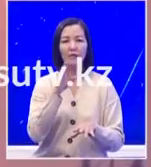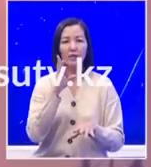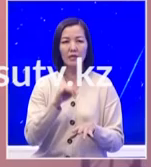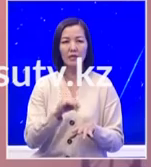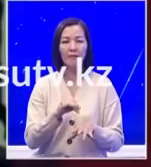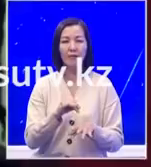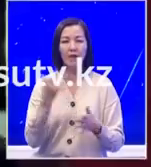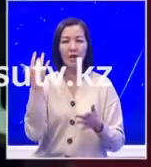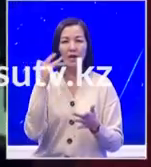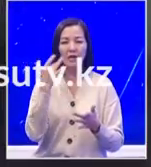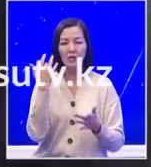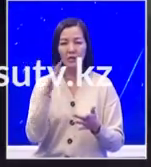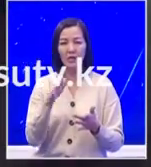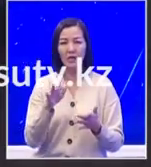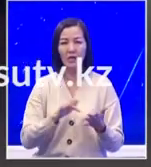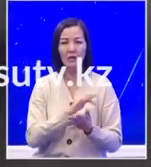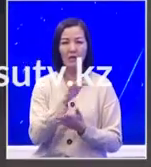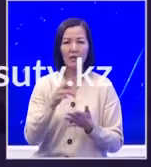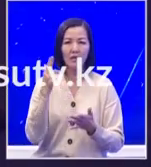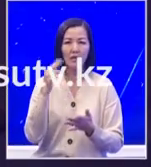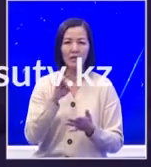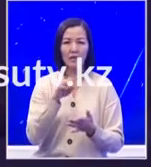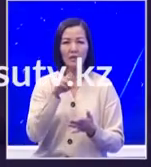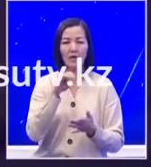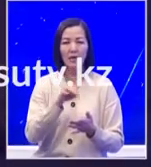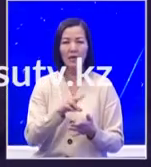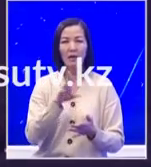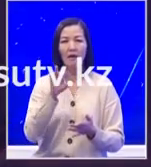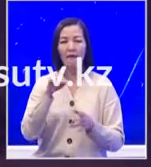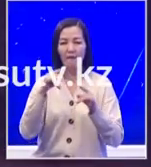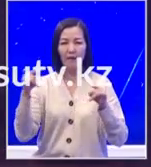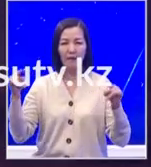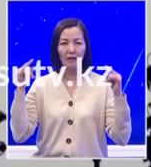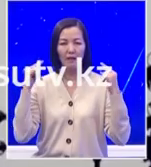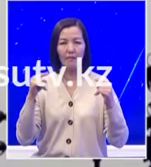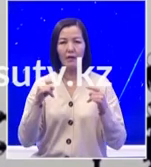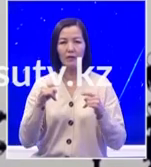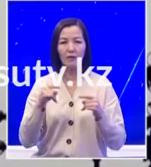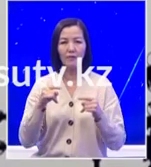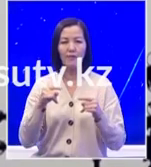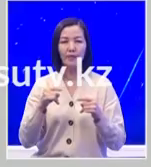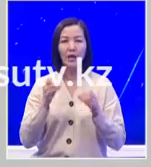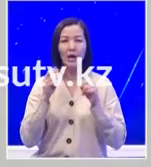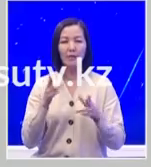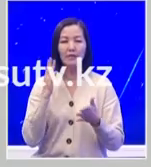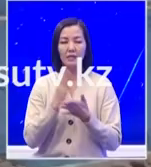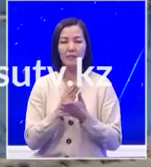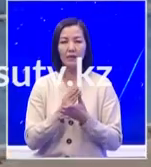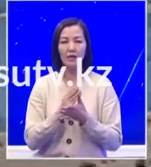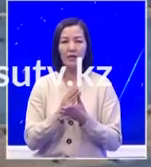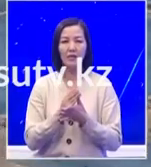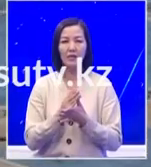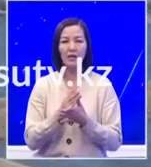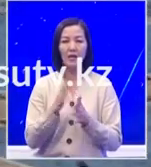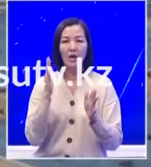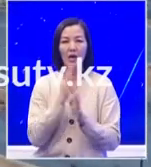Басра, Ақштағы Жаңа Орлеан, Италиядағы Венеция, Вьетнамдағы Хошимин және Үндістандағы Калькуттаға қауіп төніп тұр. Сарапшылар бәріне